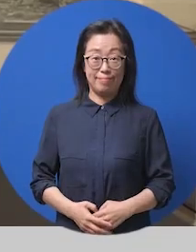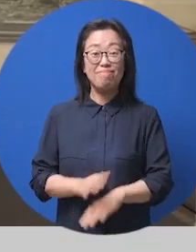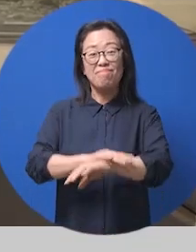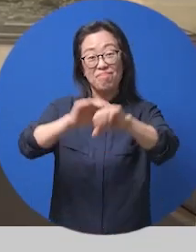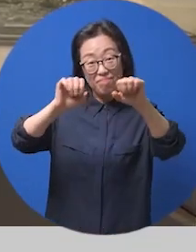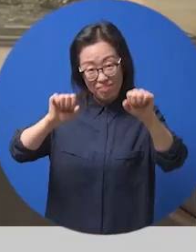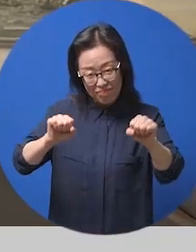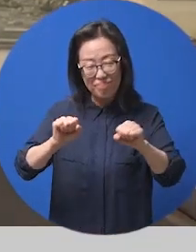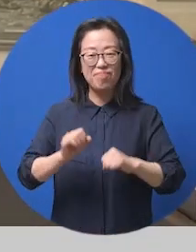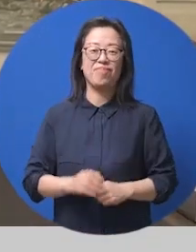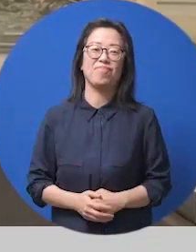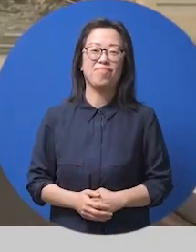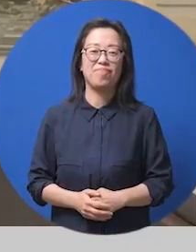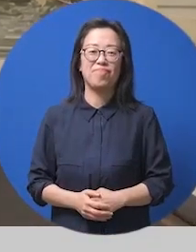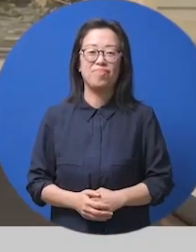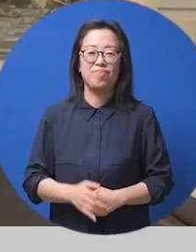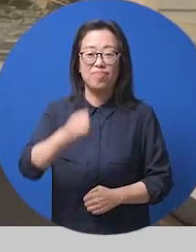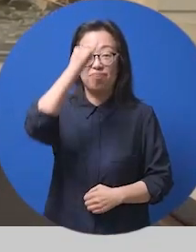안녕하세요.